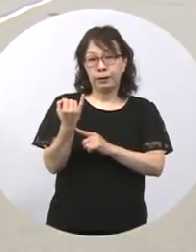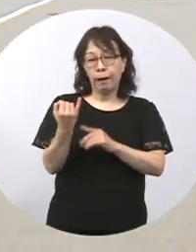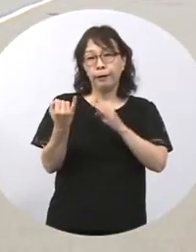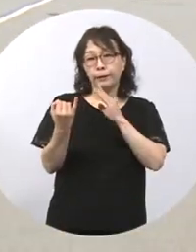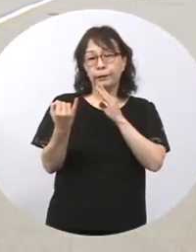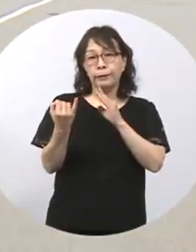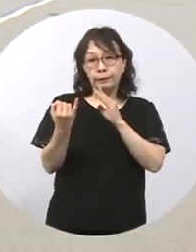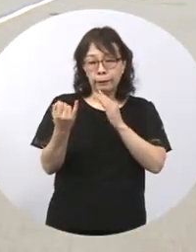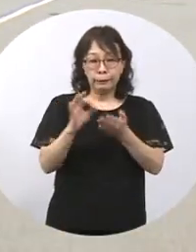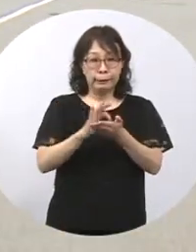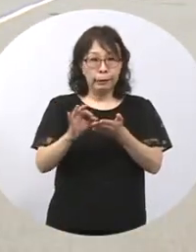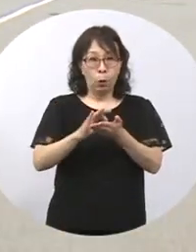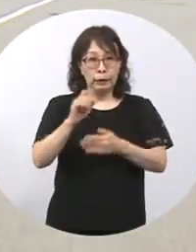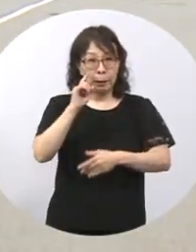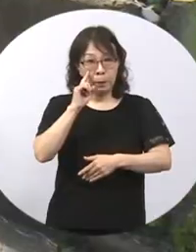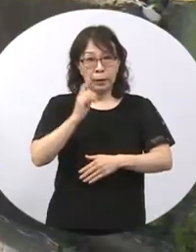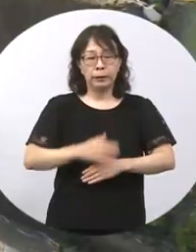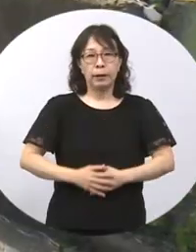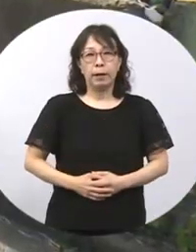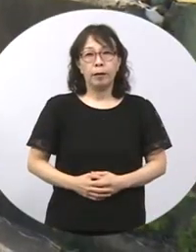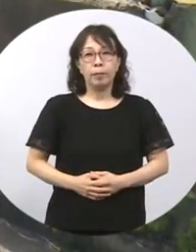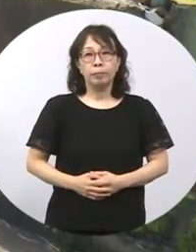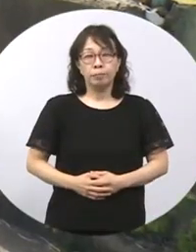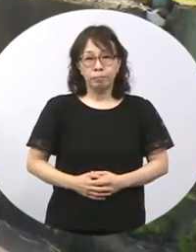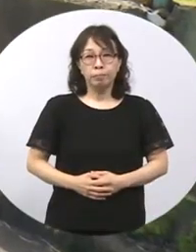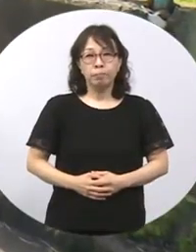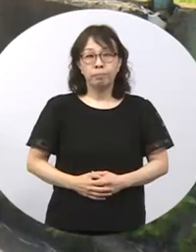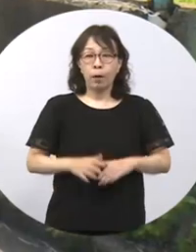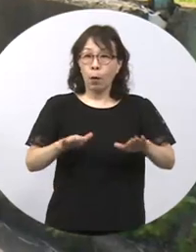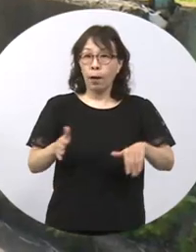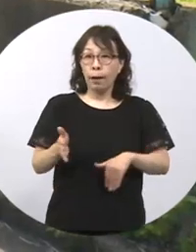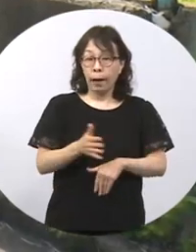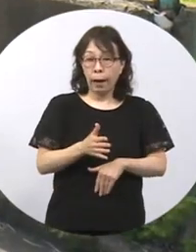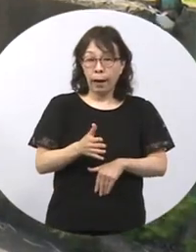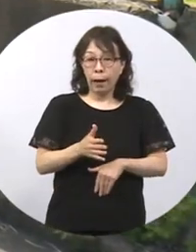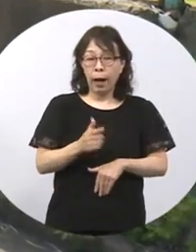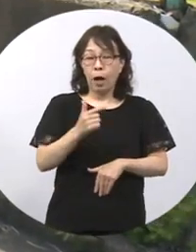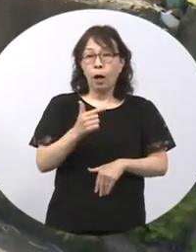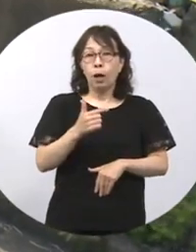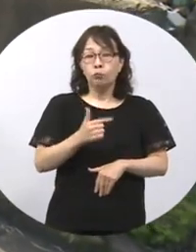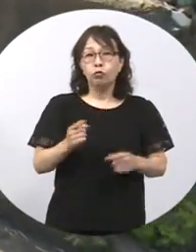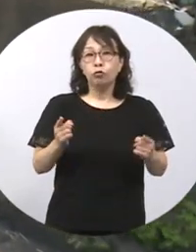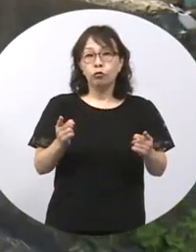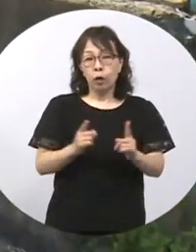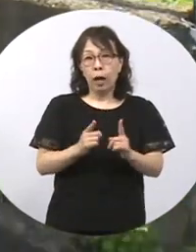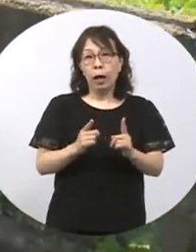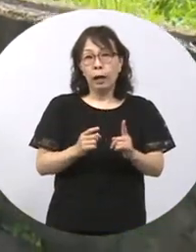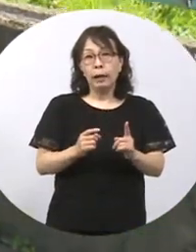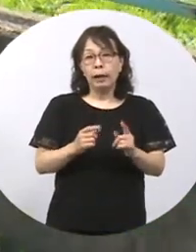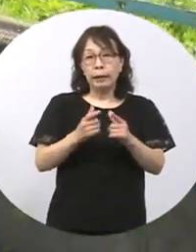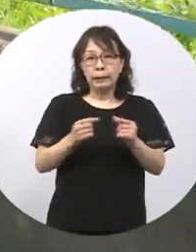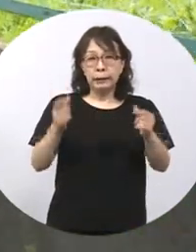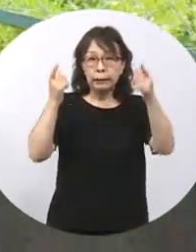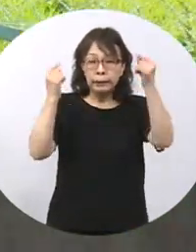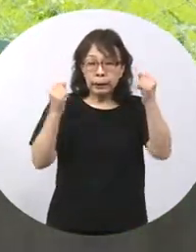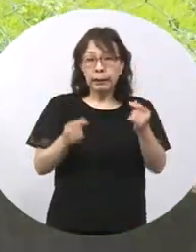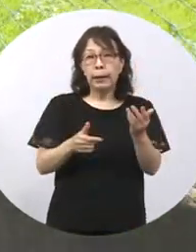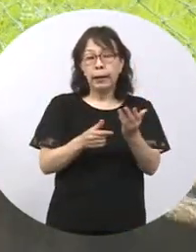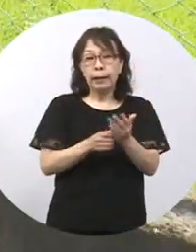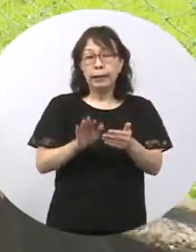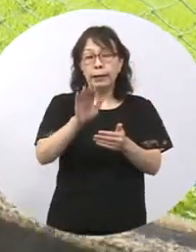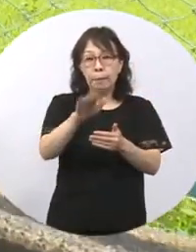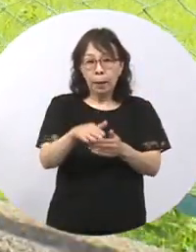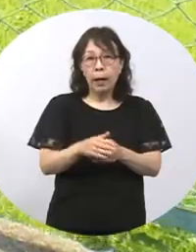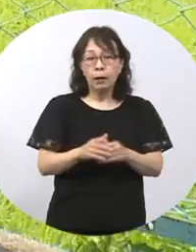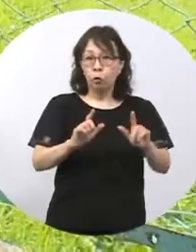実際に利用してみました。 それではこれから睦合日大前駅の東にあります大